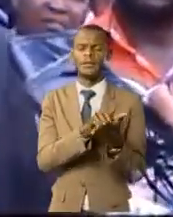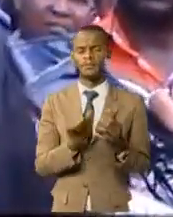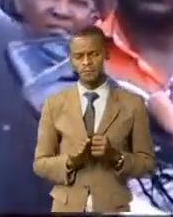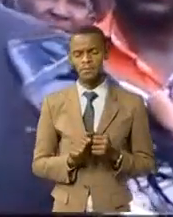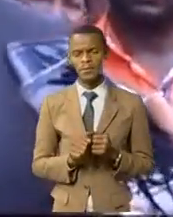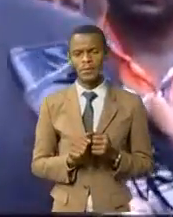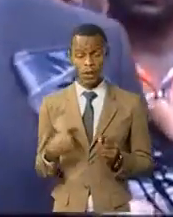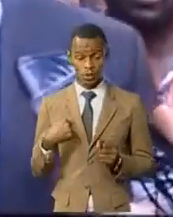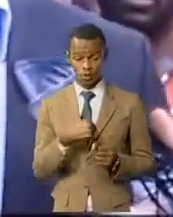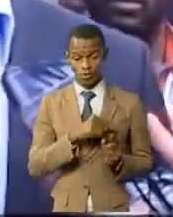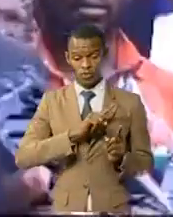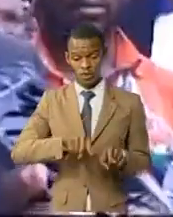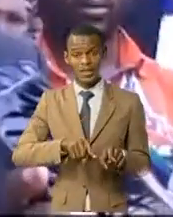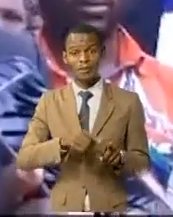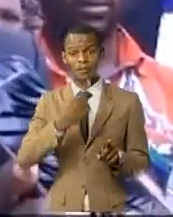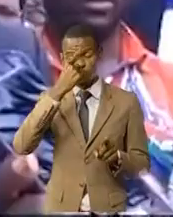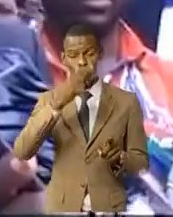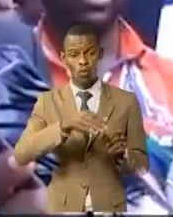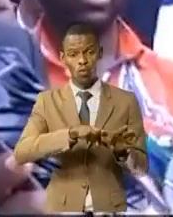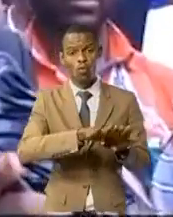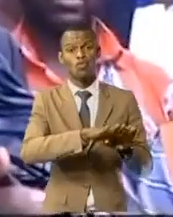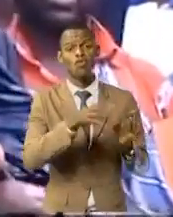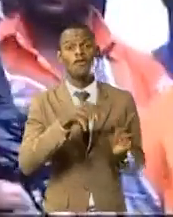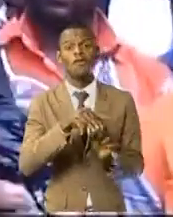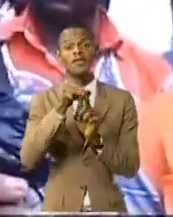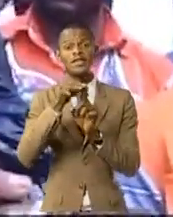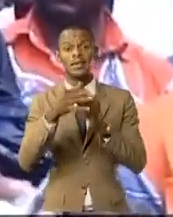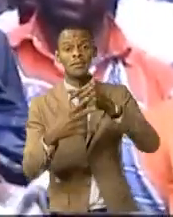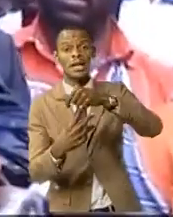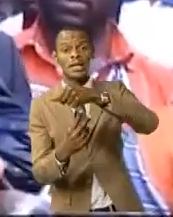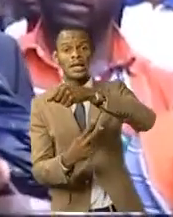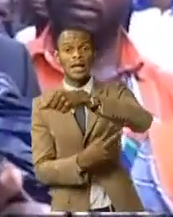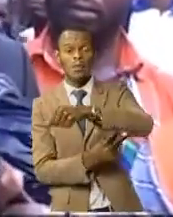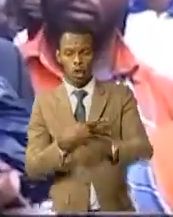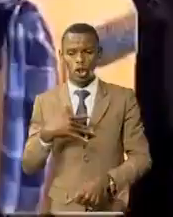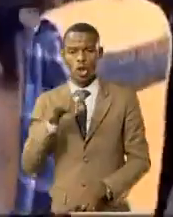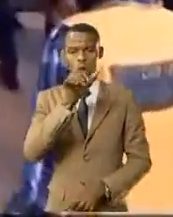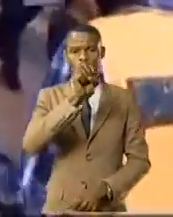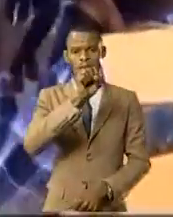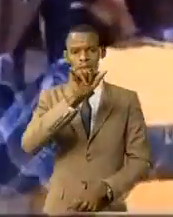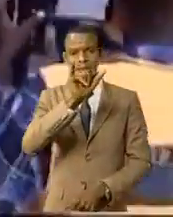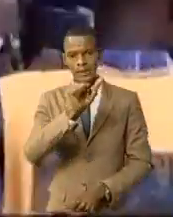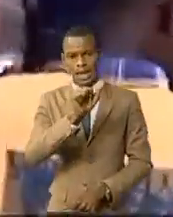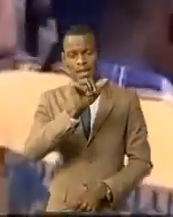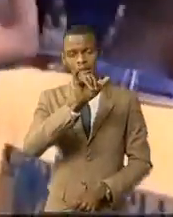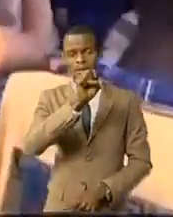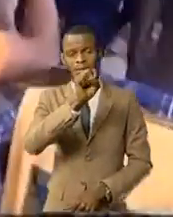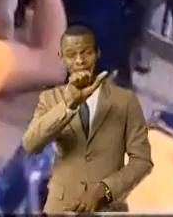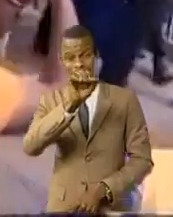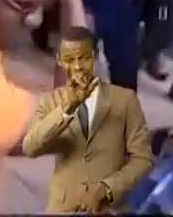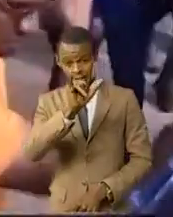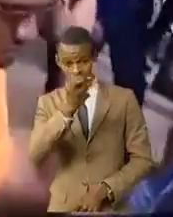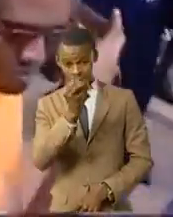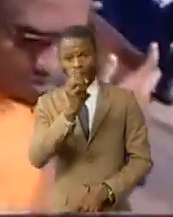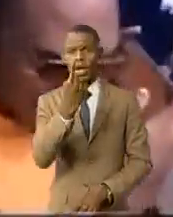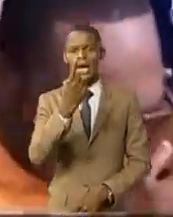lancer l'utilisation de ponts Saou 1 et Saou 2 par les usagers de la route. Il s'est de noter que la construction de ces